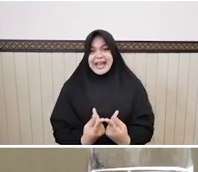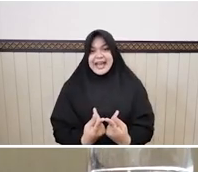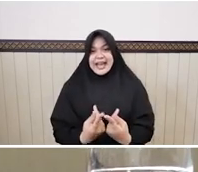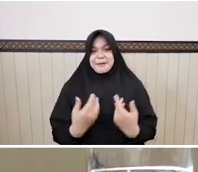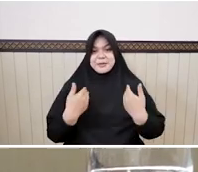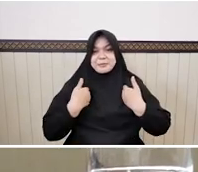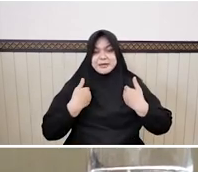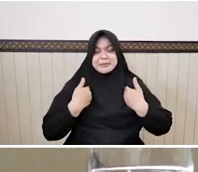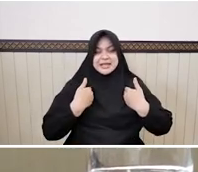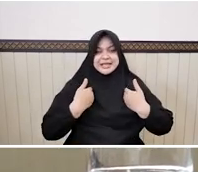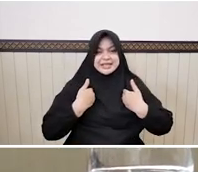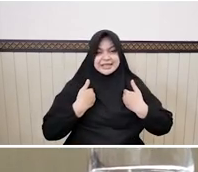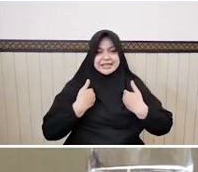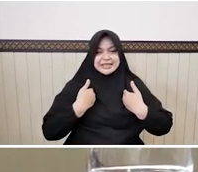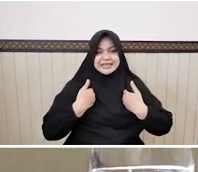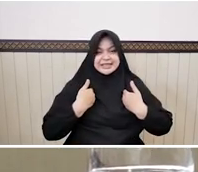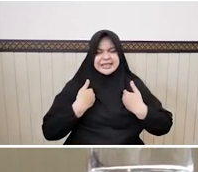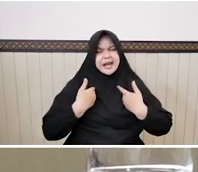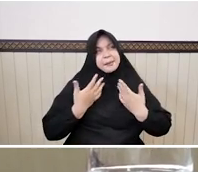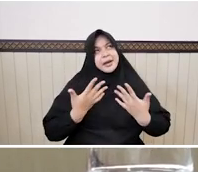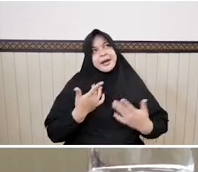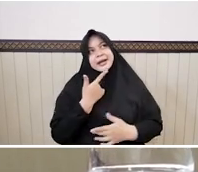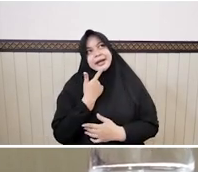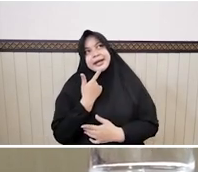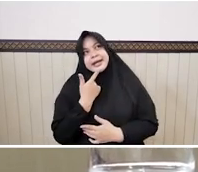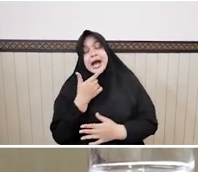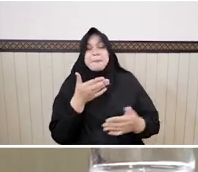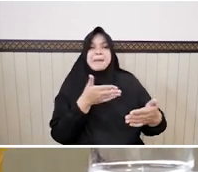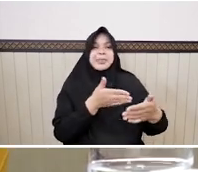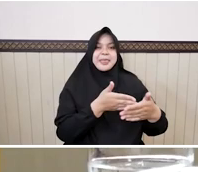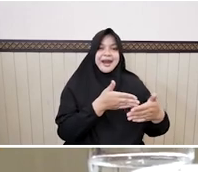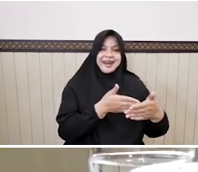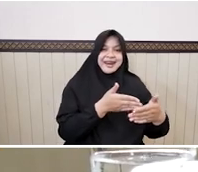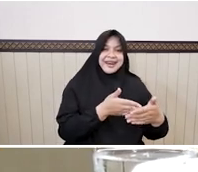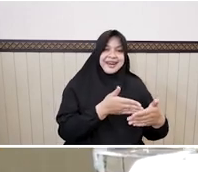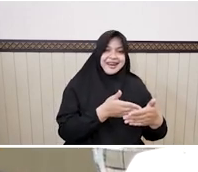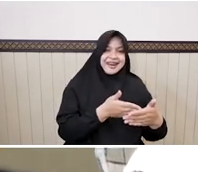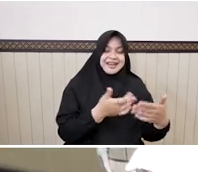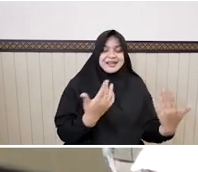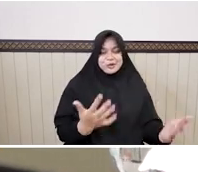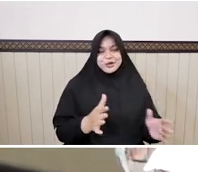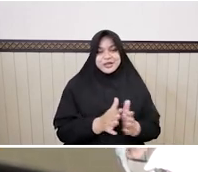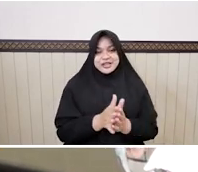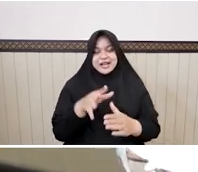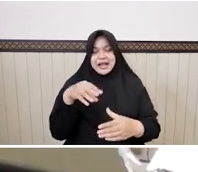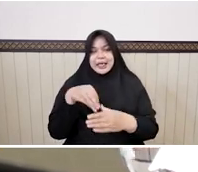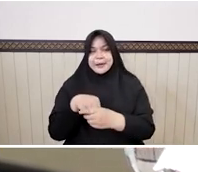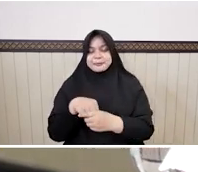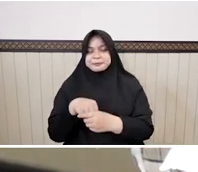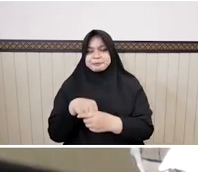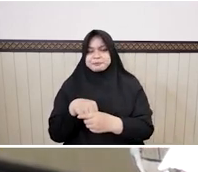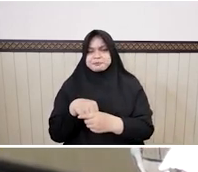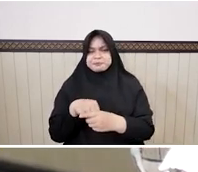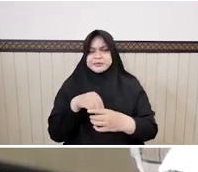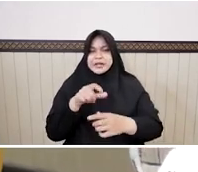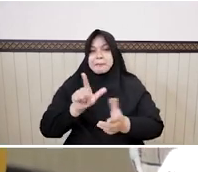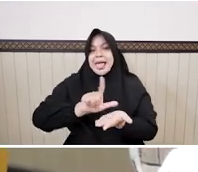memiliki eh apa ya istilahnya hambatan dalam melaporkan